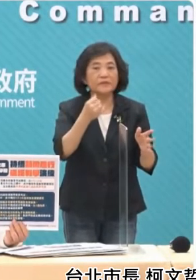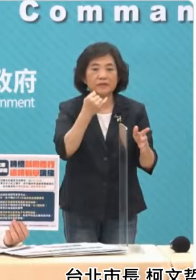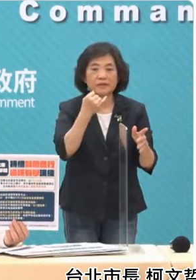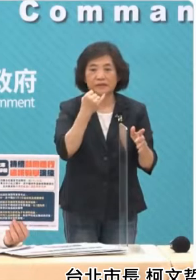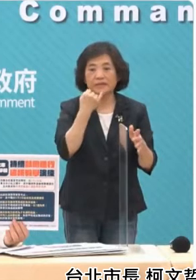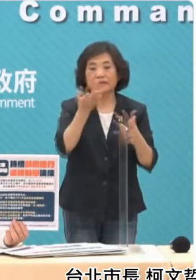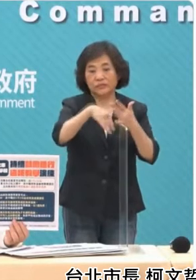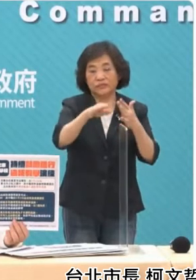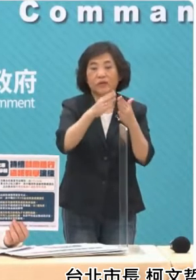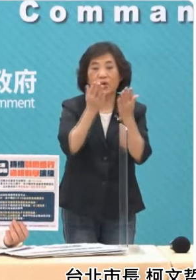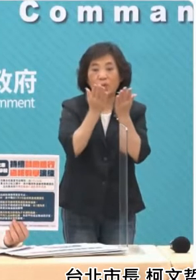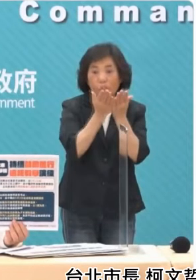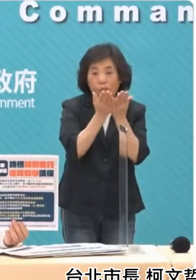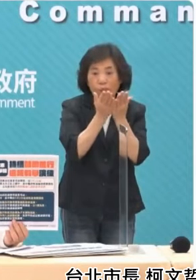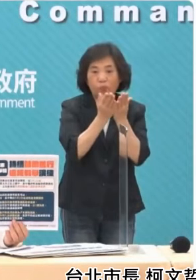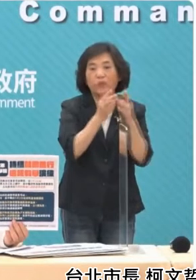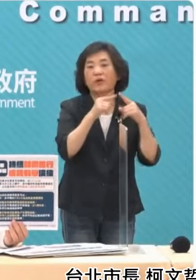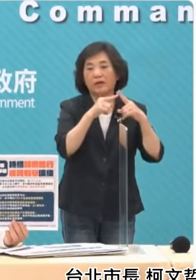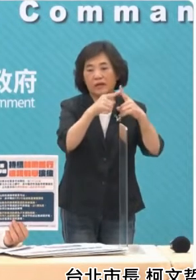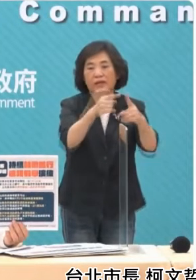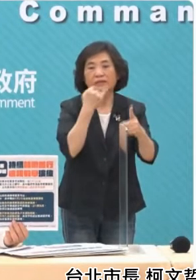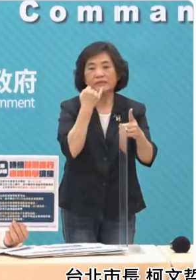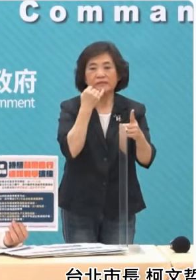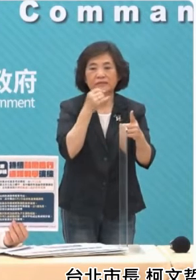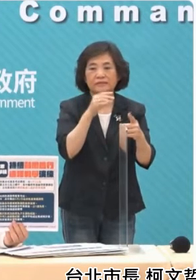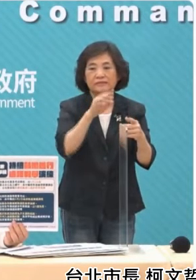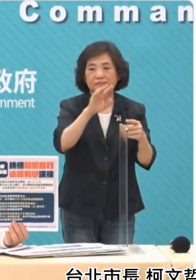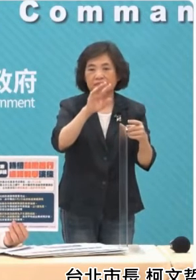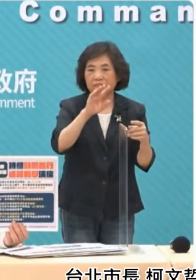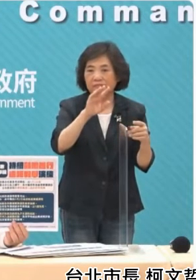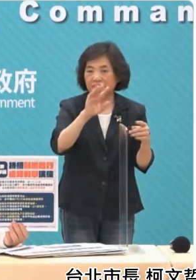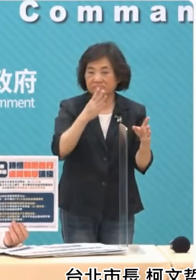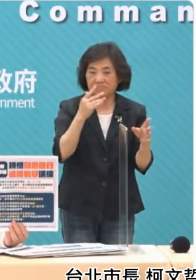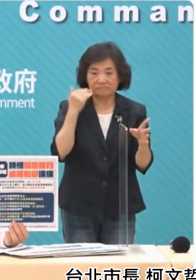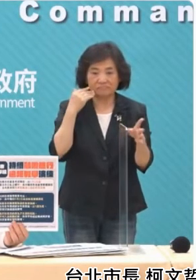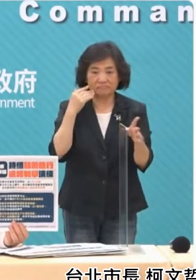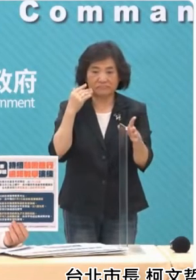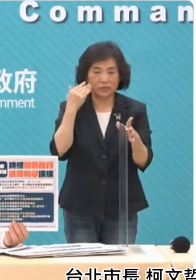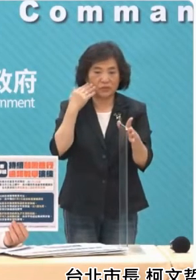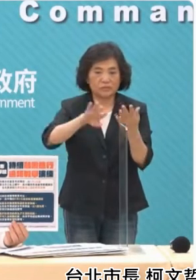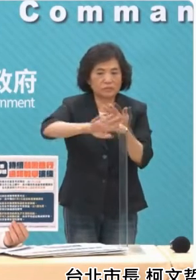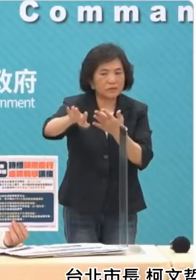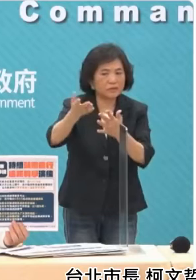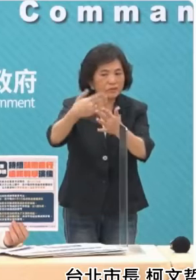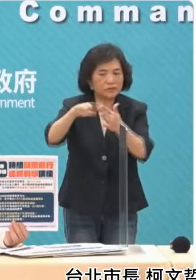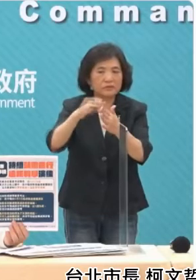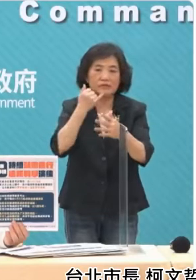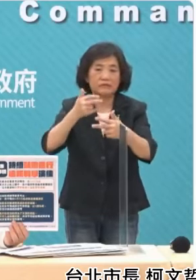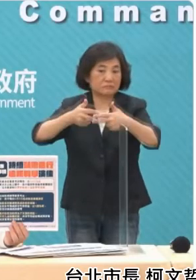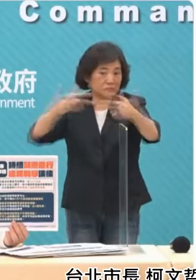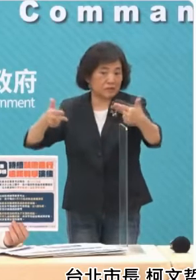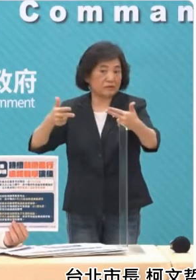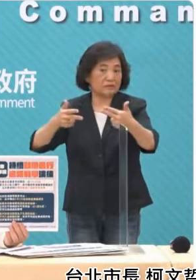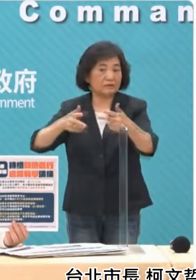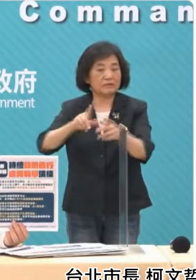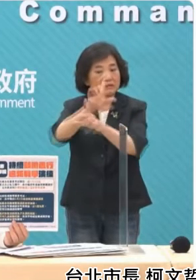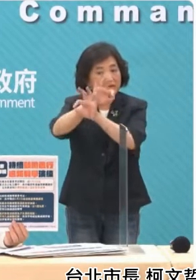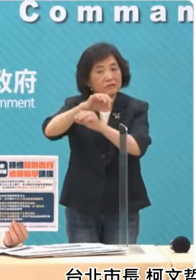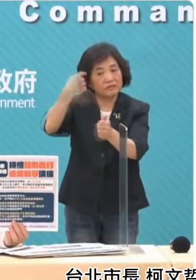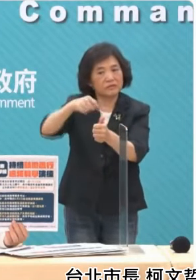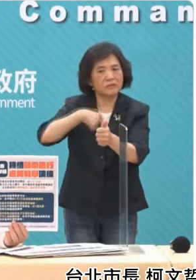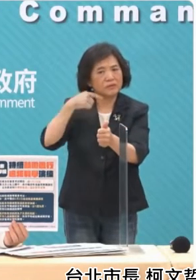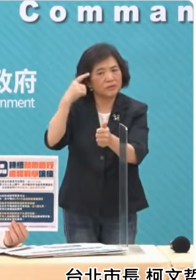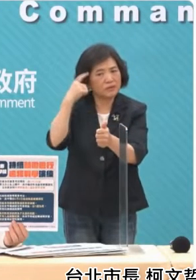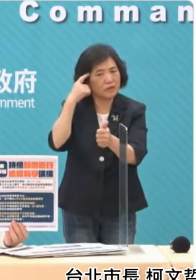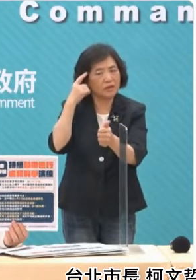恢复实体课程，但是如果每个学校要实施远距教学，市政